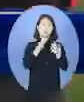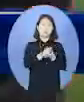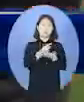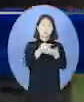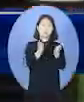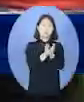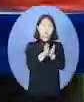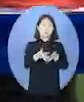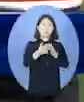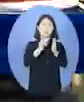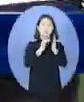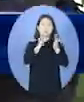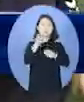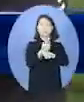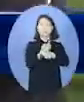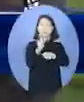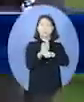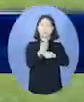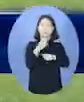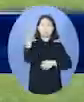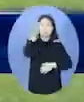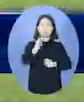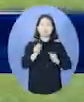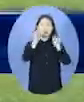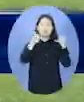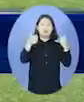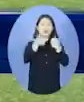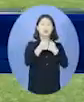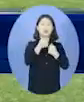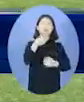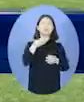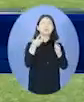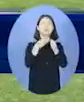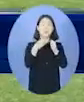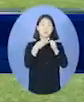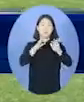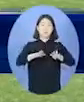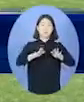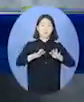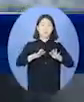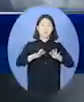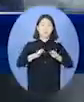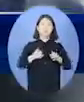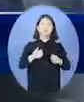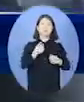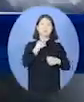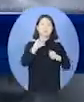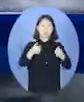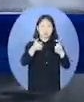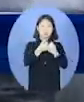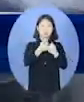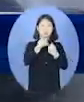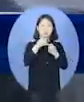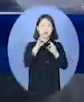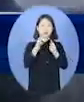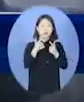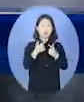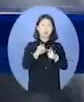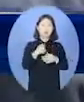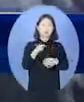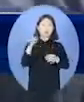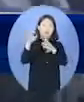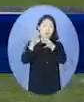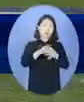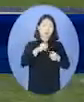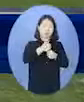획득한 천안시청 축구단은 창단 이후 지난해 개최된 전국체육대회에서 동메달을 차지하고 이번 경기를 포함한